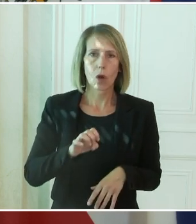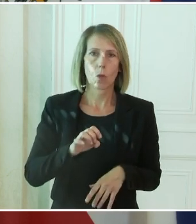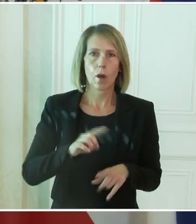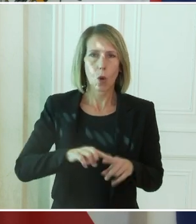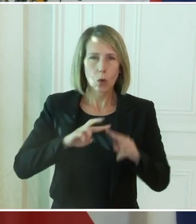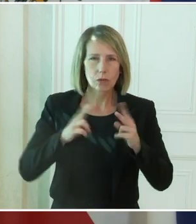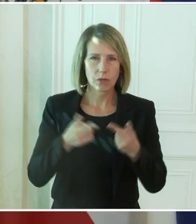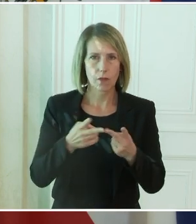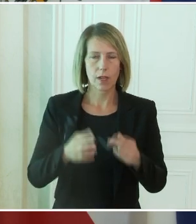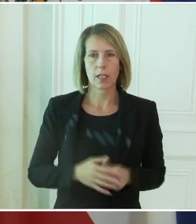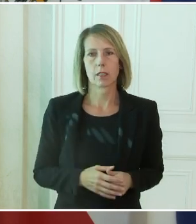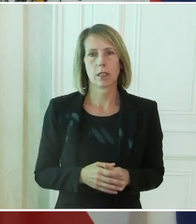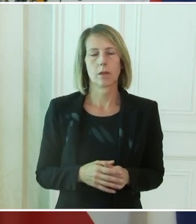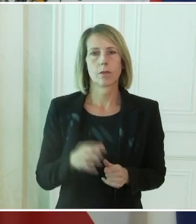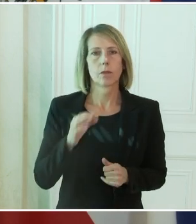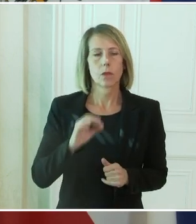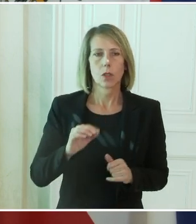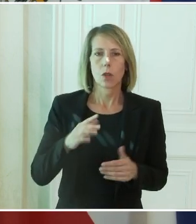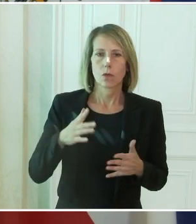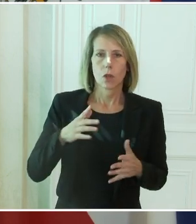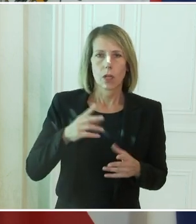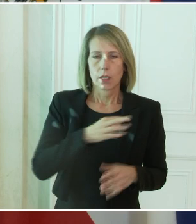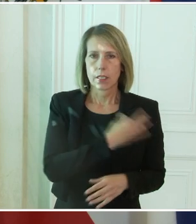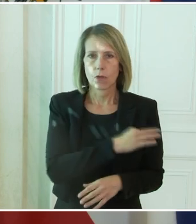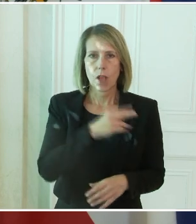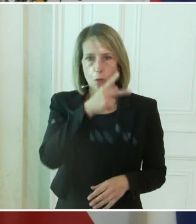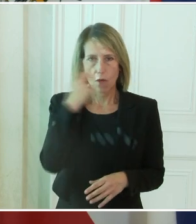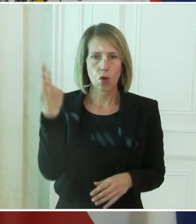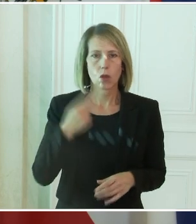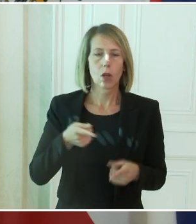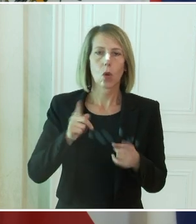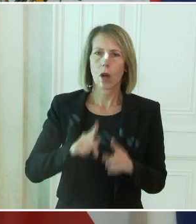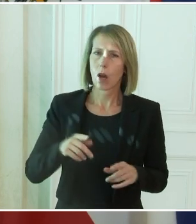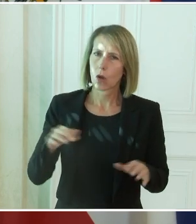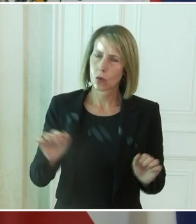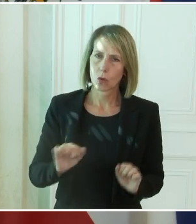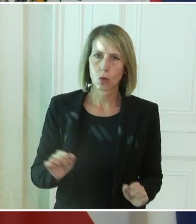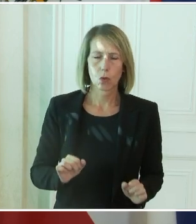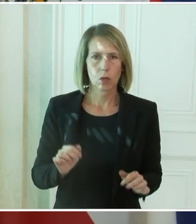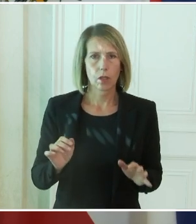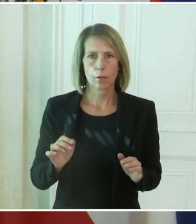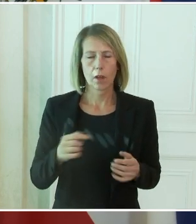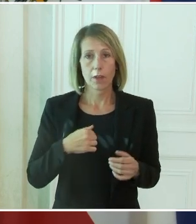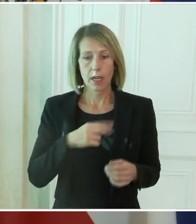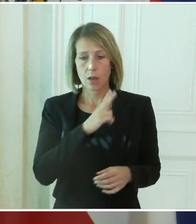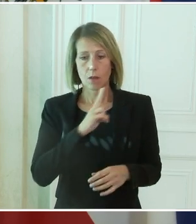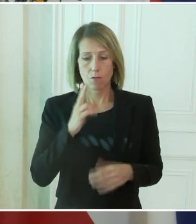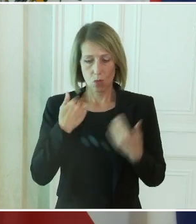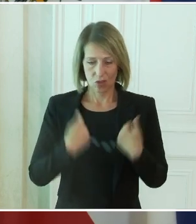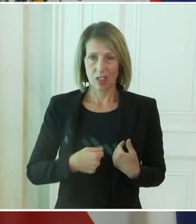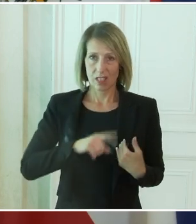Leid der Zivilbevölkerung ist unermesslich und auch als Mutter, wenn ich mir die Bilder vor Augen